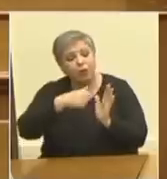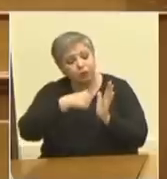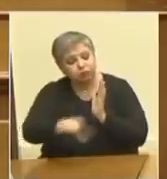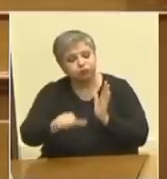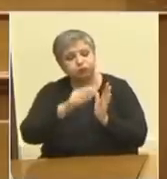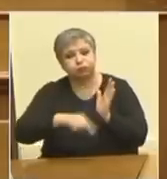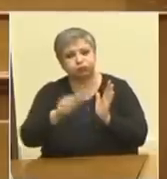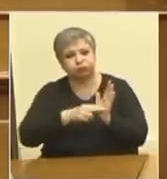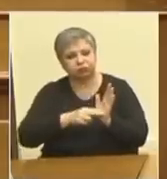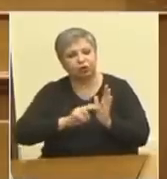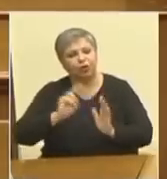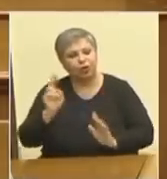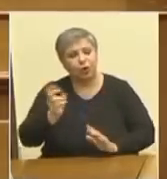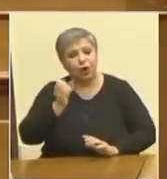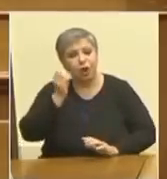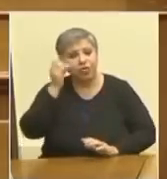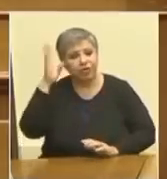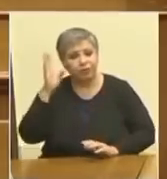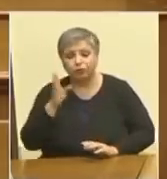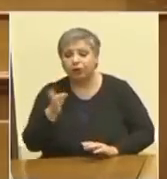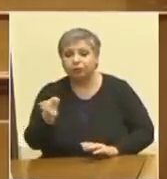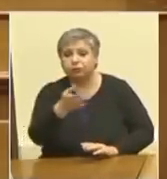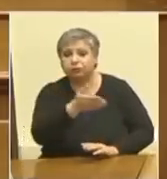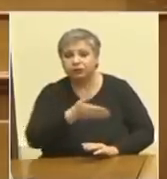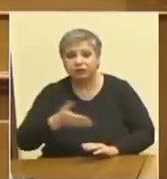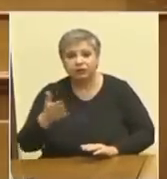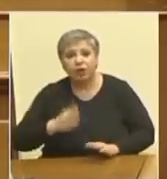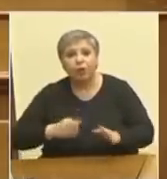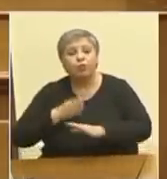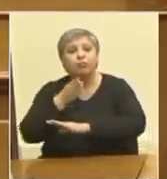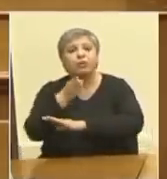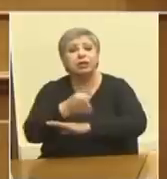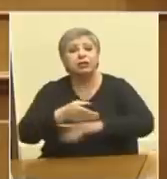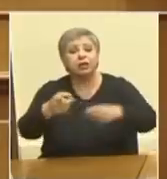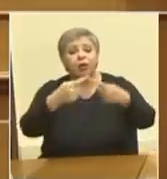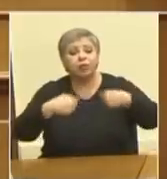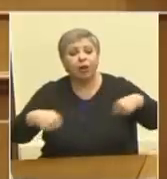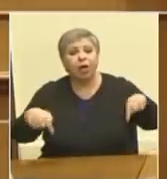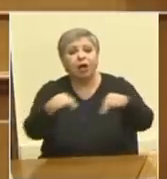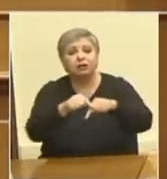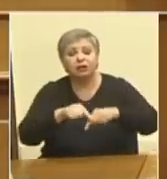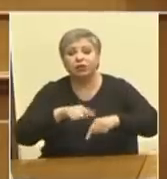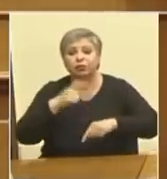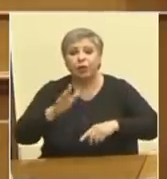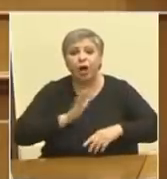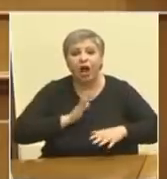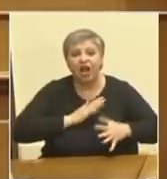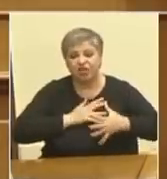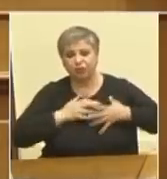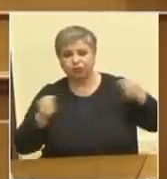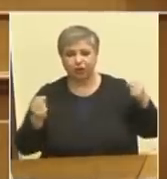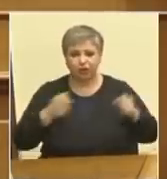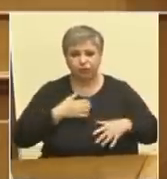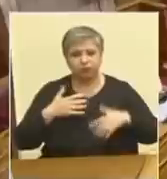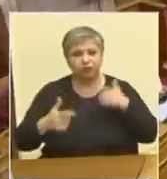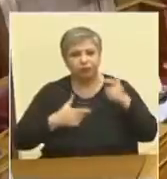θυμώνται πολύ καλά στις πλατείες των αγανακτισμένων της οργής. Τότε η βία